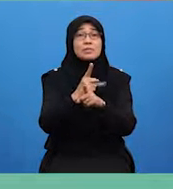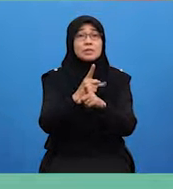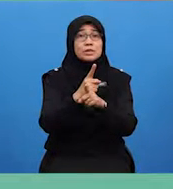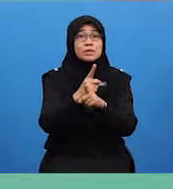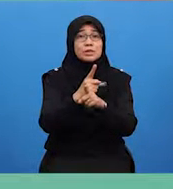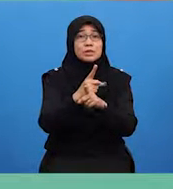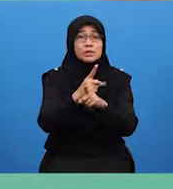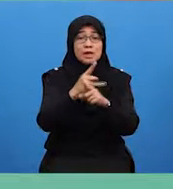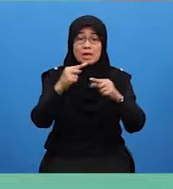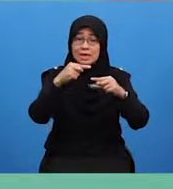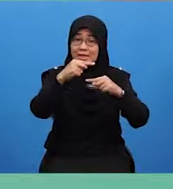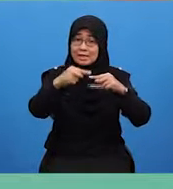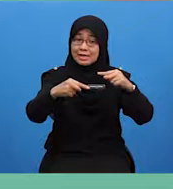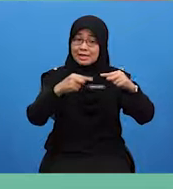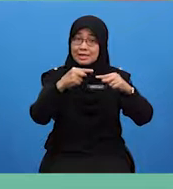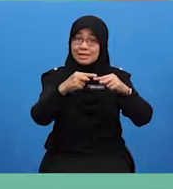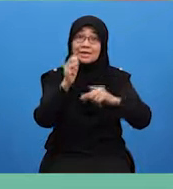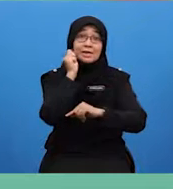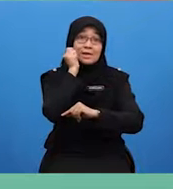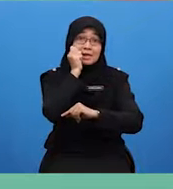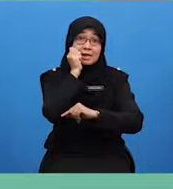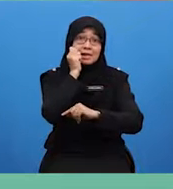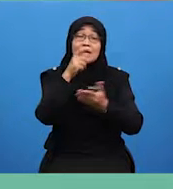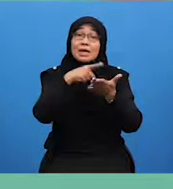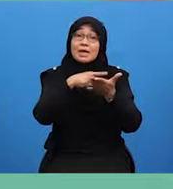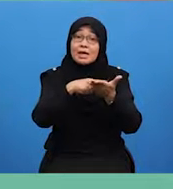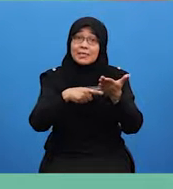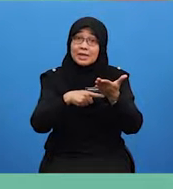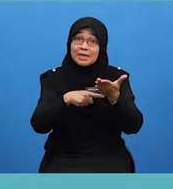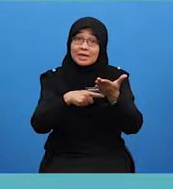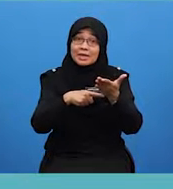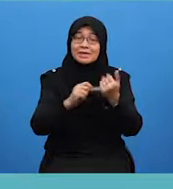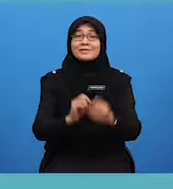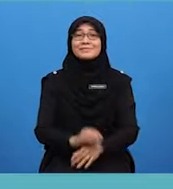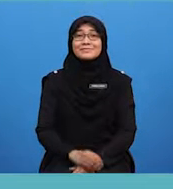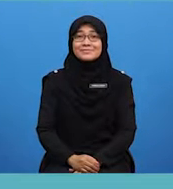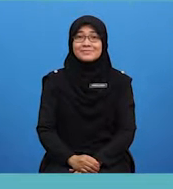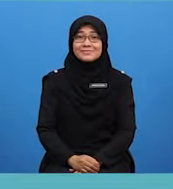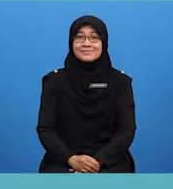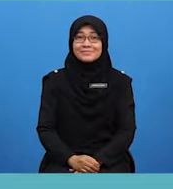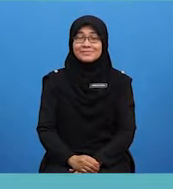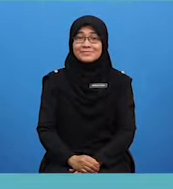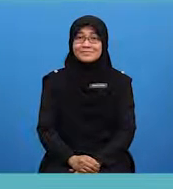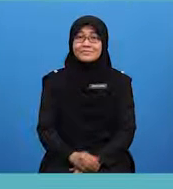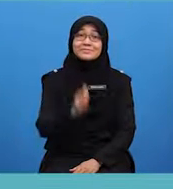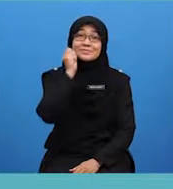Kita haid. Jadi apa itu haid dan kita haid?